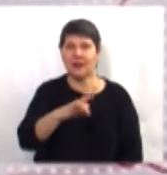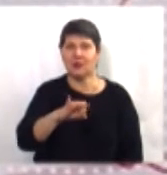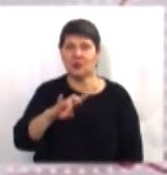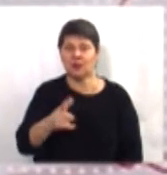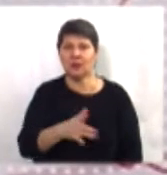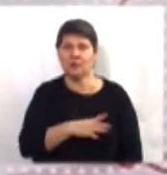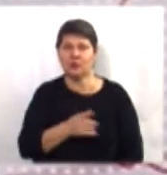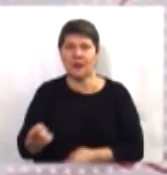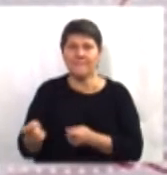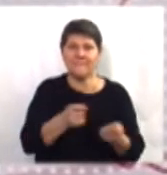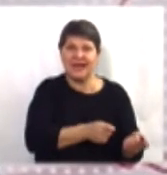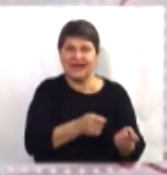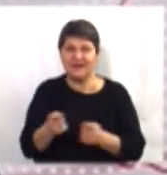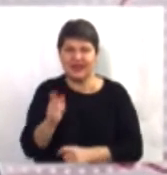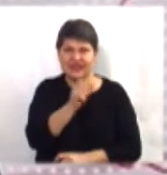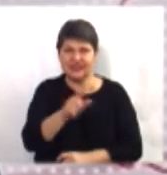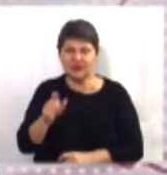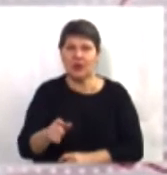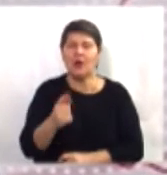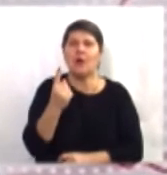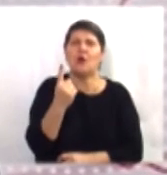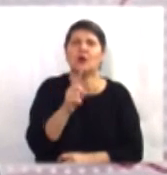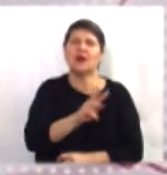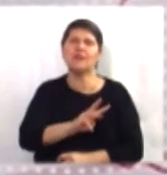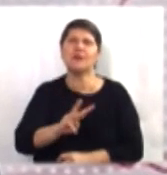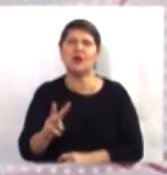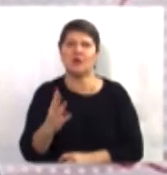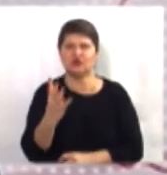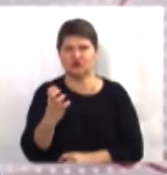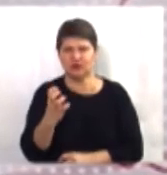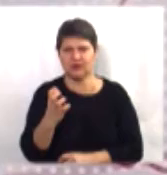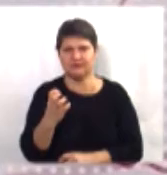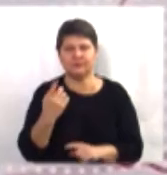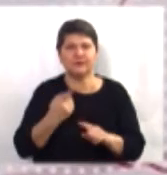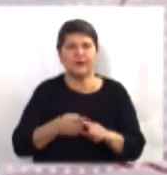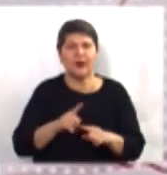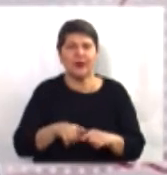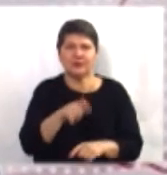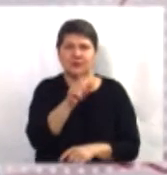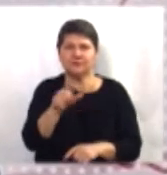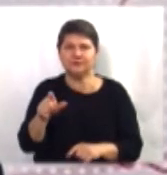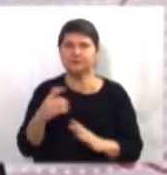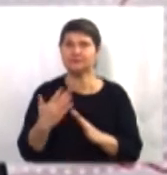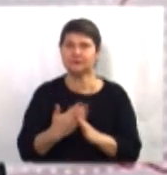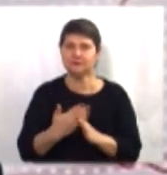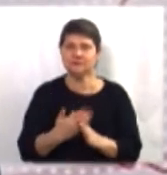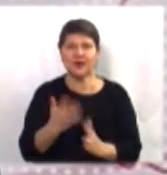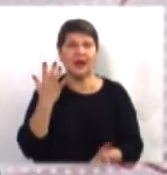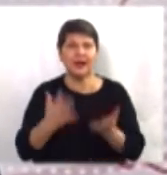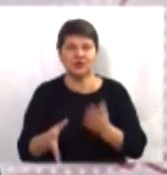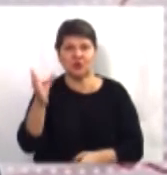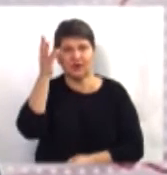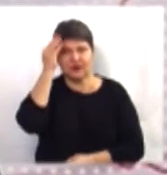перевезено 1 400 000 пільгових категорій населення. Це виключно пільгові категорії населення. Якщо врахувати, що